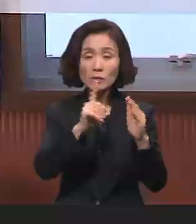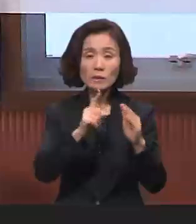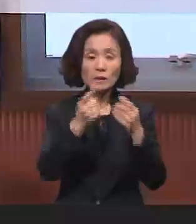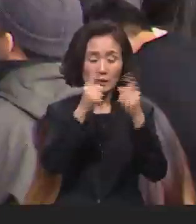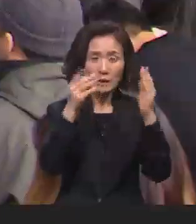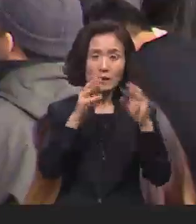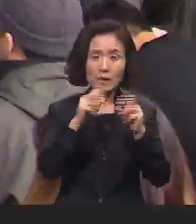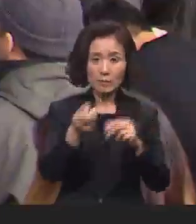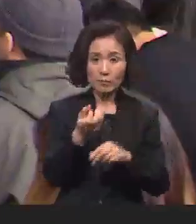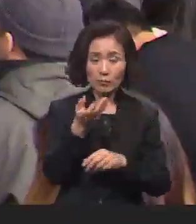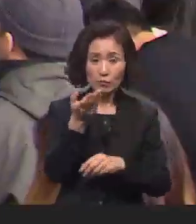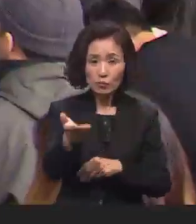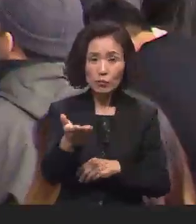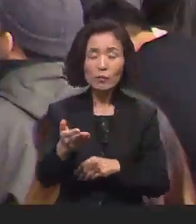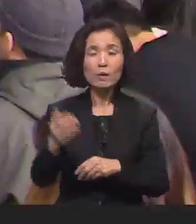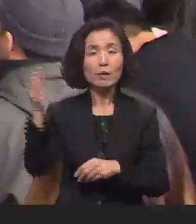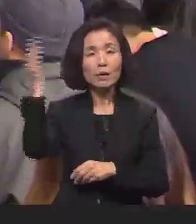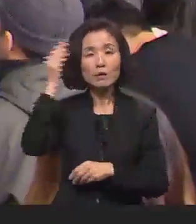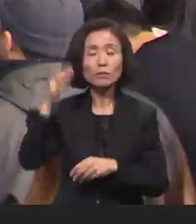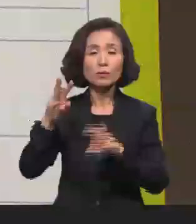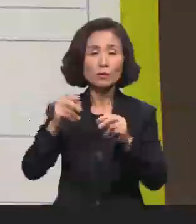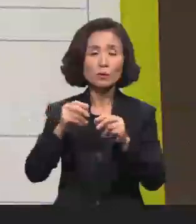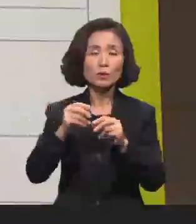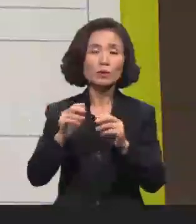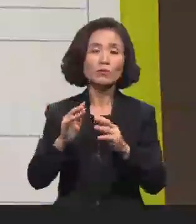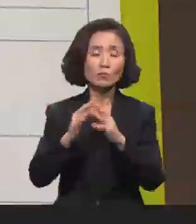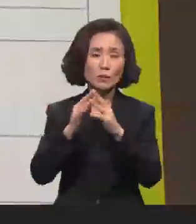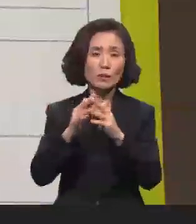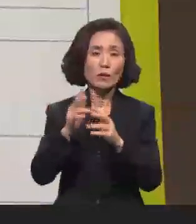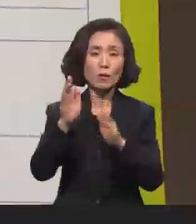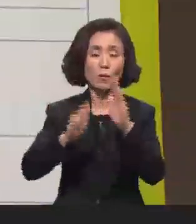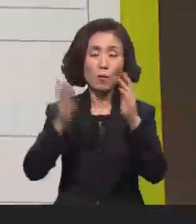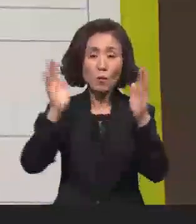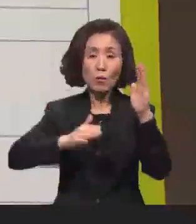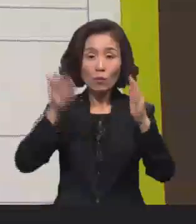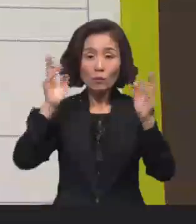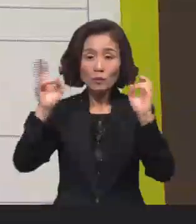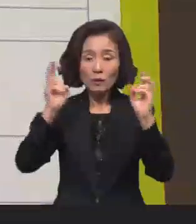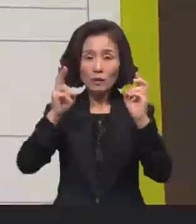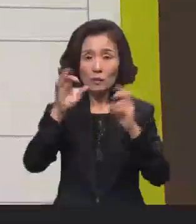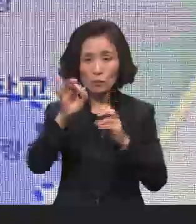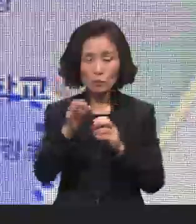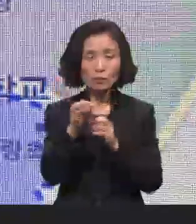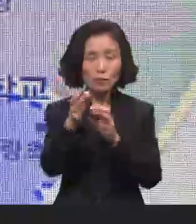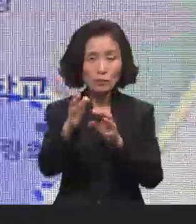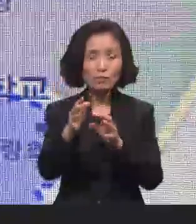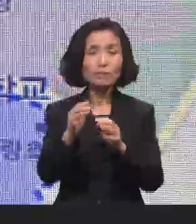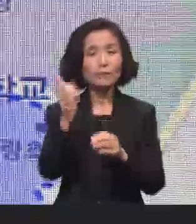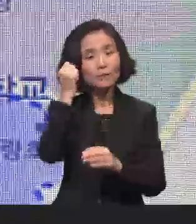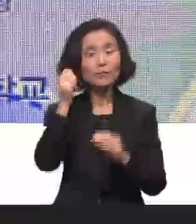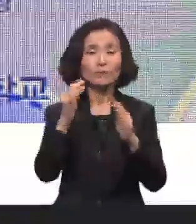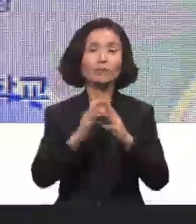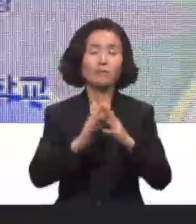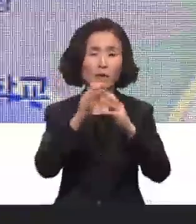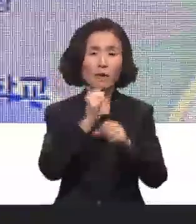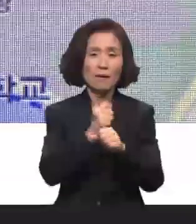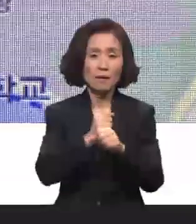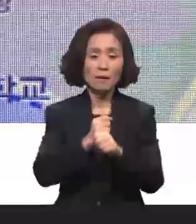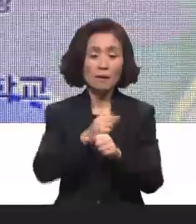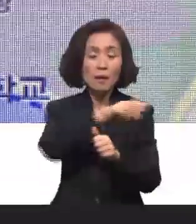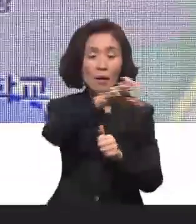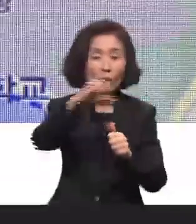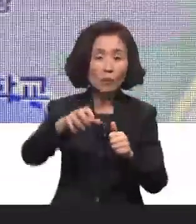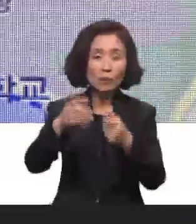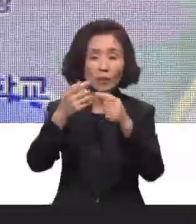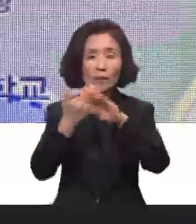제공하고 한국토지주택공사가 재원을 투입해 일종의 기숙사를 짓는 사업입니다. 인근의 다른 대학 학생들도 입주할 수